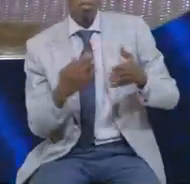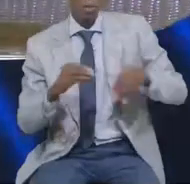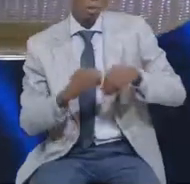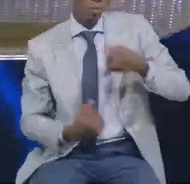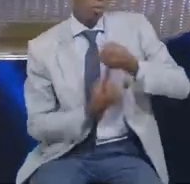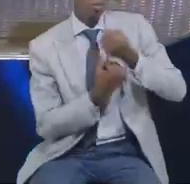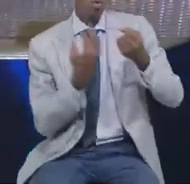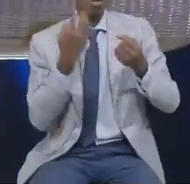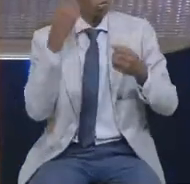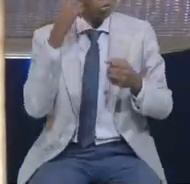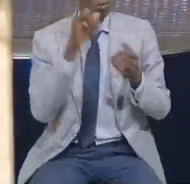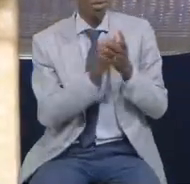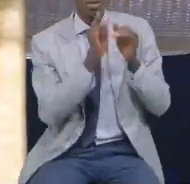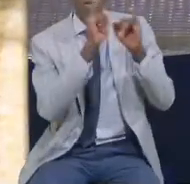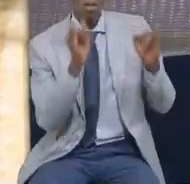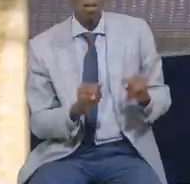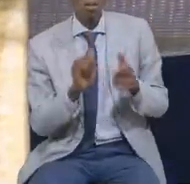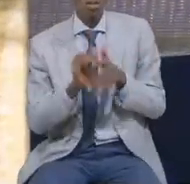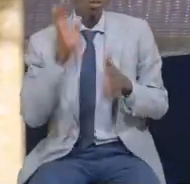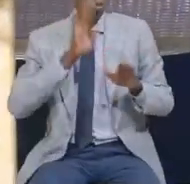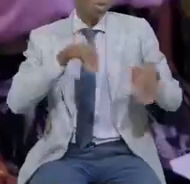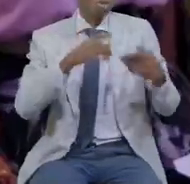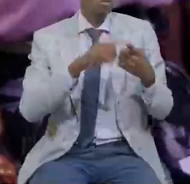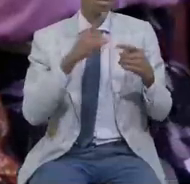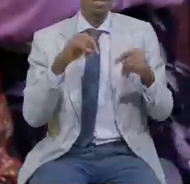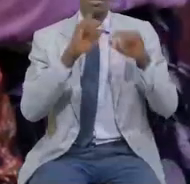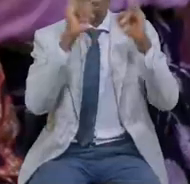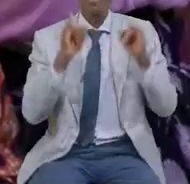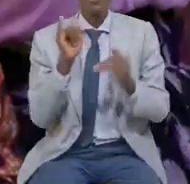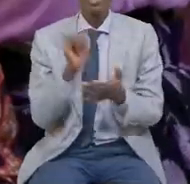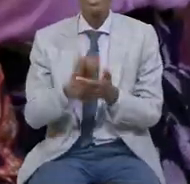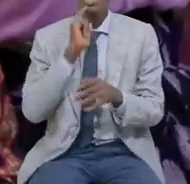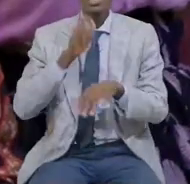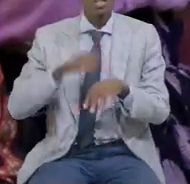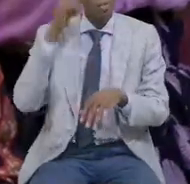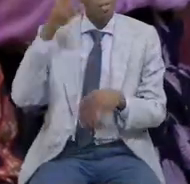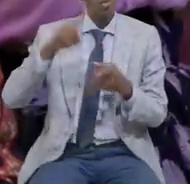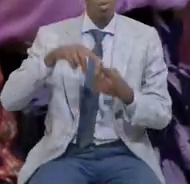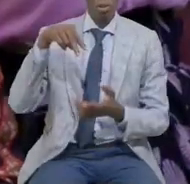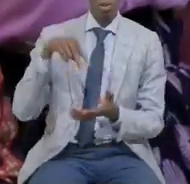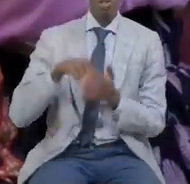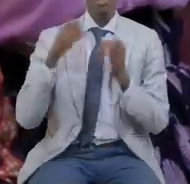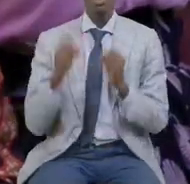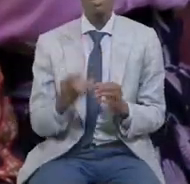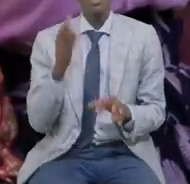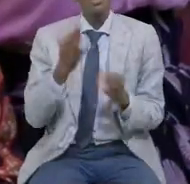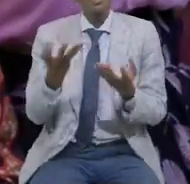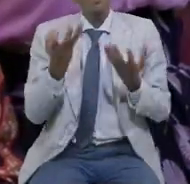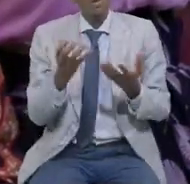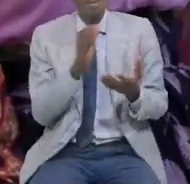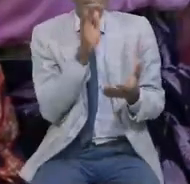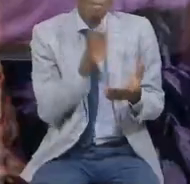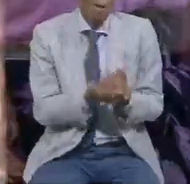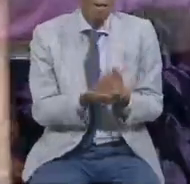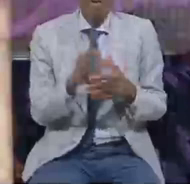chose faisant partie de la dot, ce que tu vas donner à l'idole. C'est l'heure de prendre ta position. Si